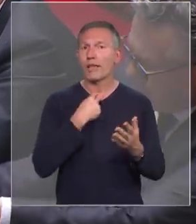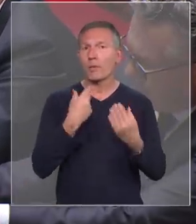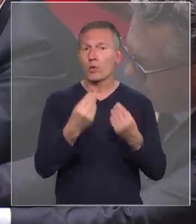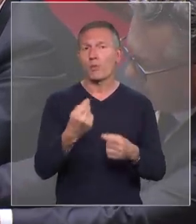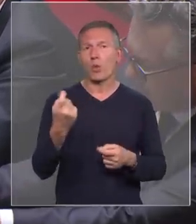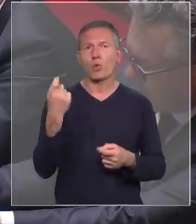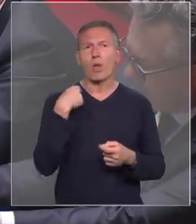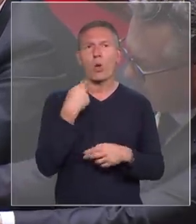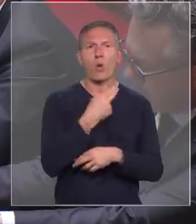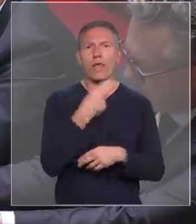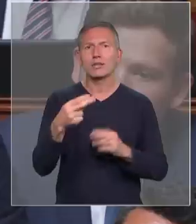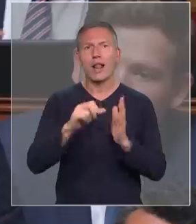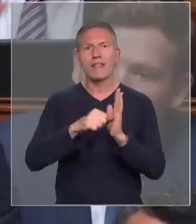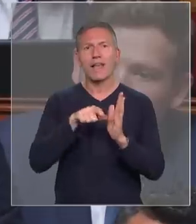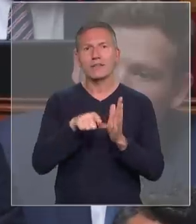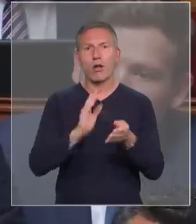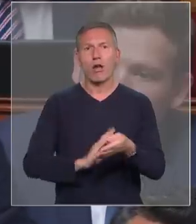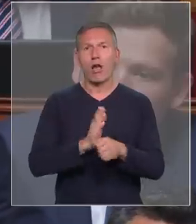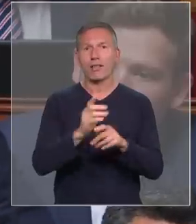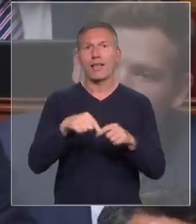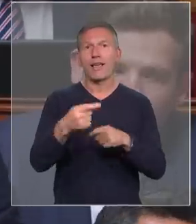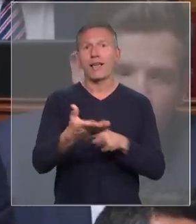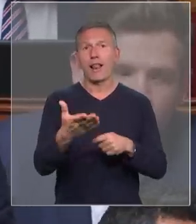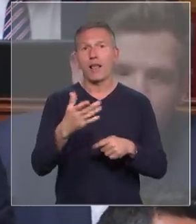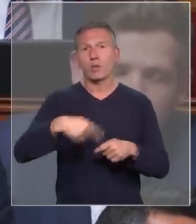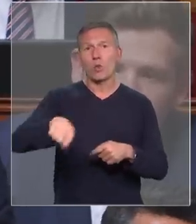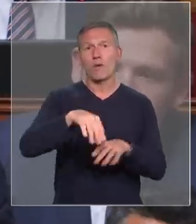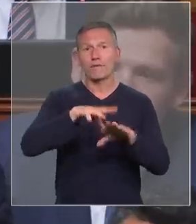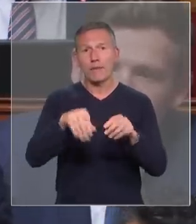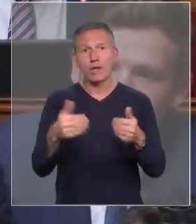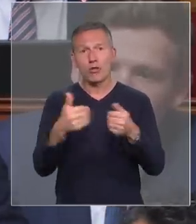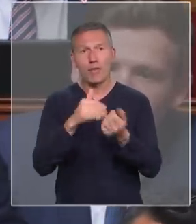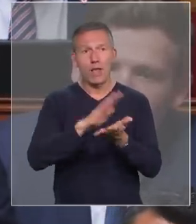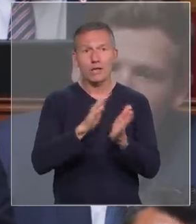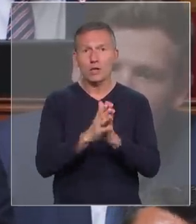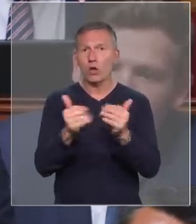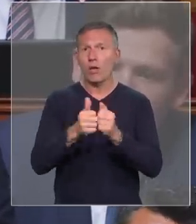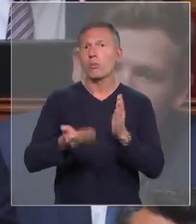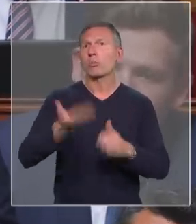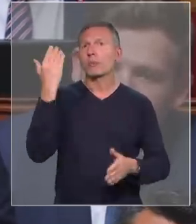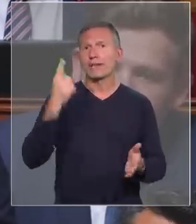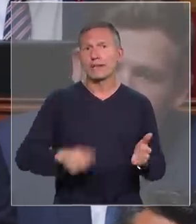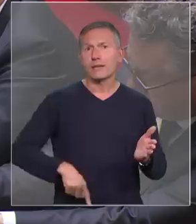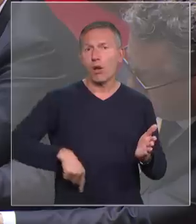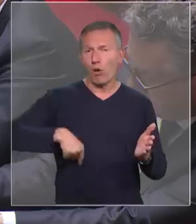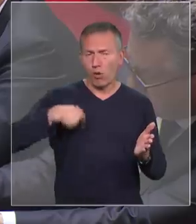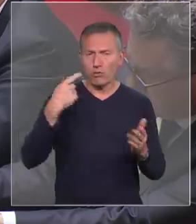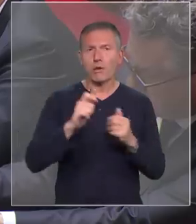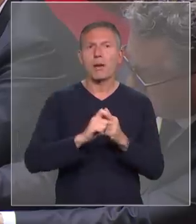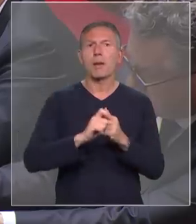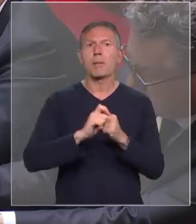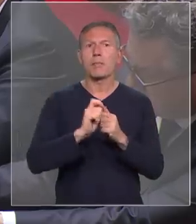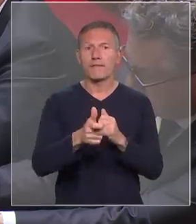national d'identification à la rentrée. C'était une demande des familles et des associations depuis longtemps. Ensuite,